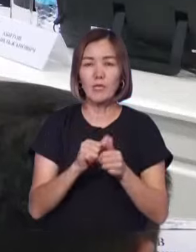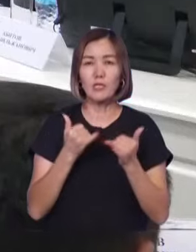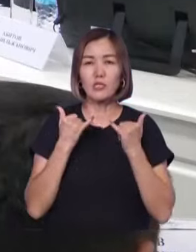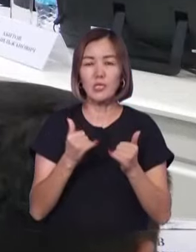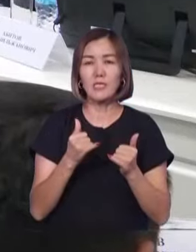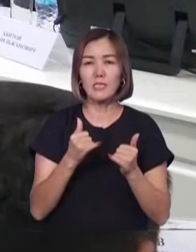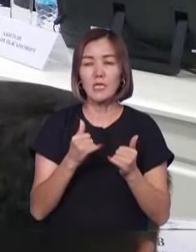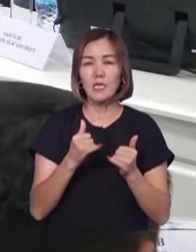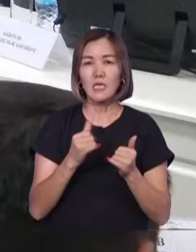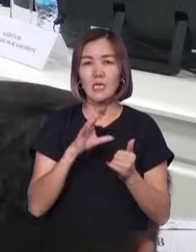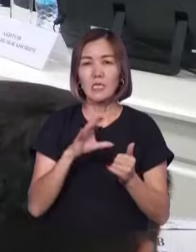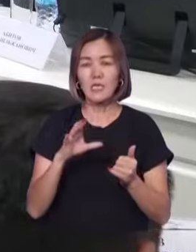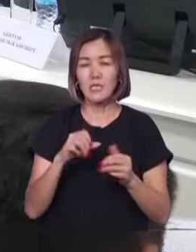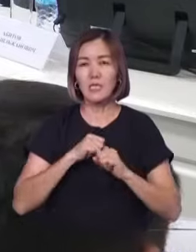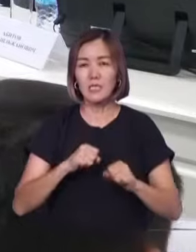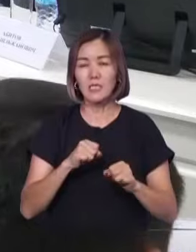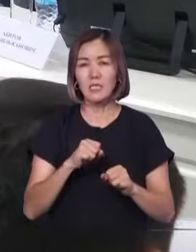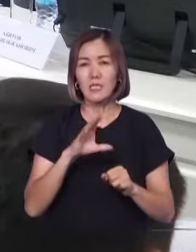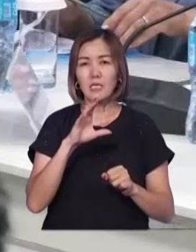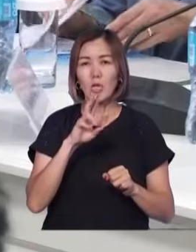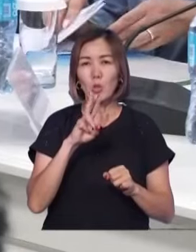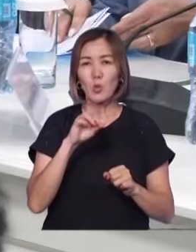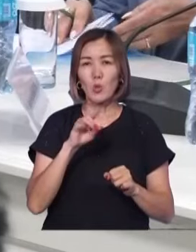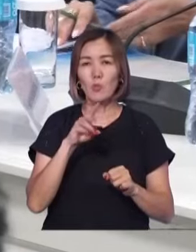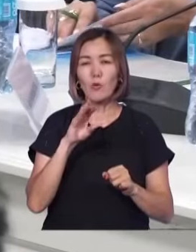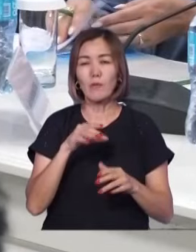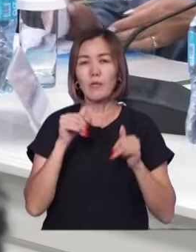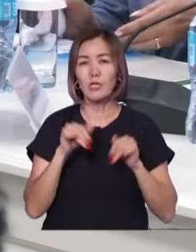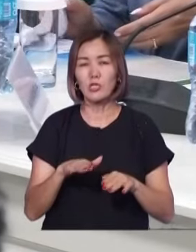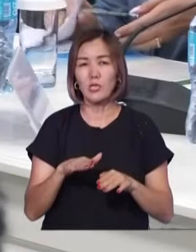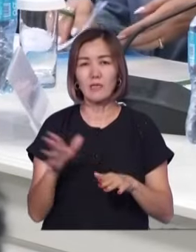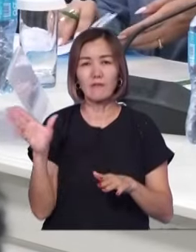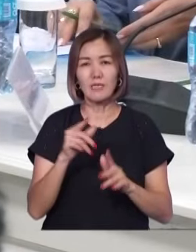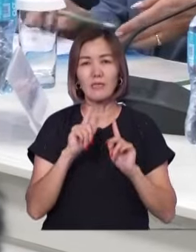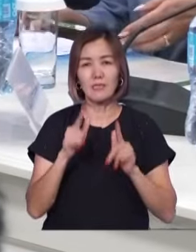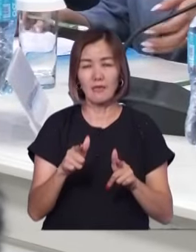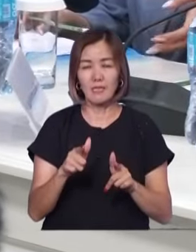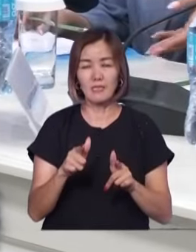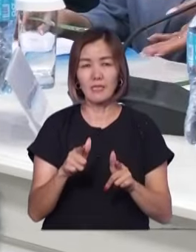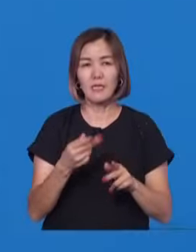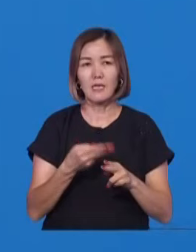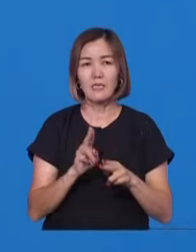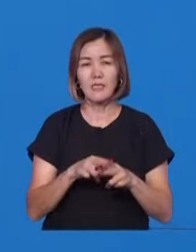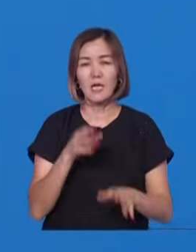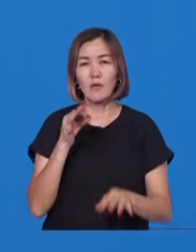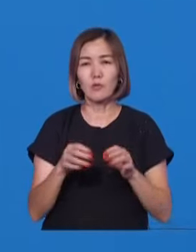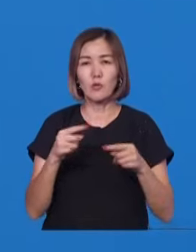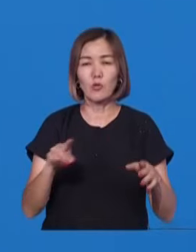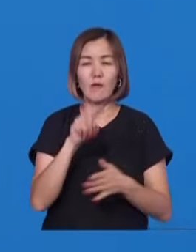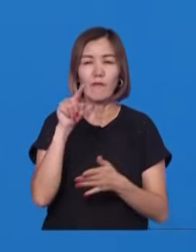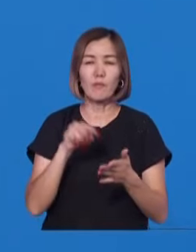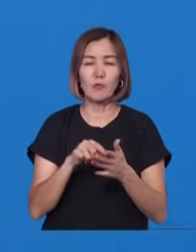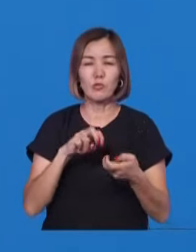героя Советского Союза и Казахстана Сагадат Нурмагамбетова решение нашло единогласно поддержку Наряду с этим были обсуждены и другие